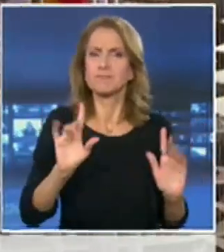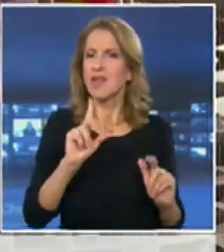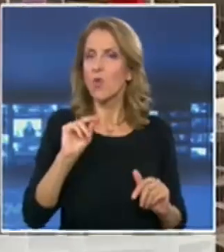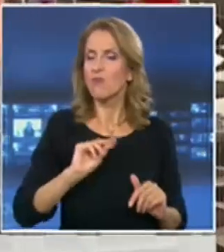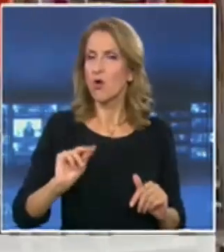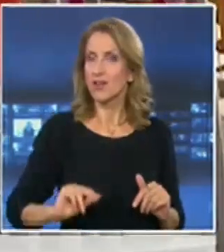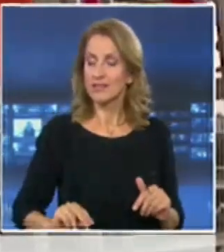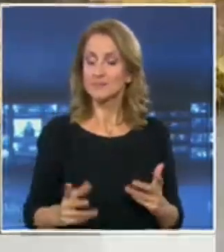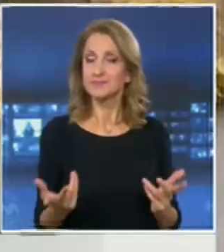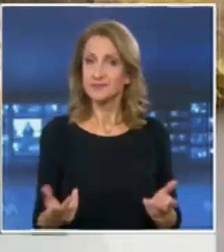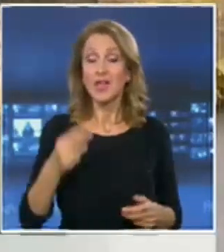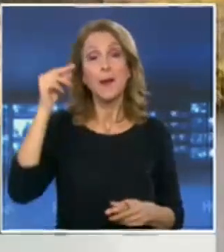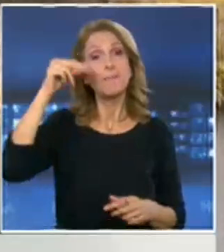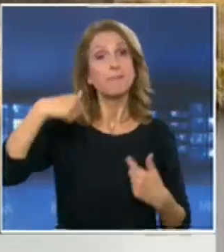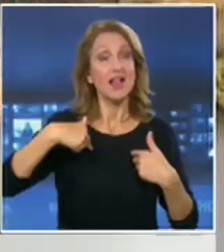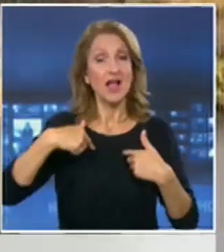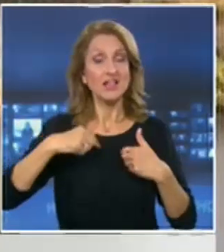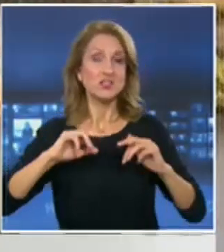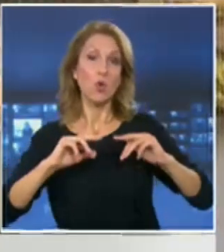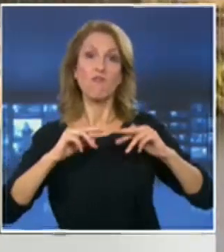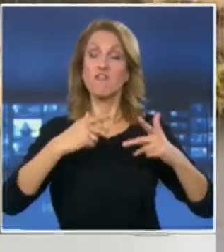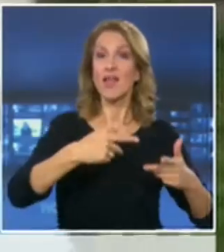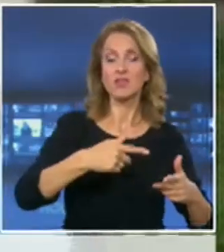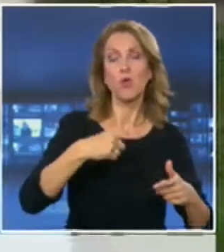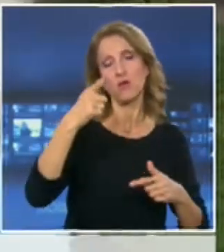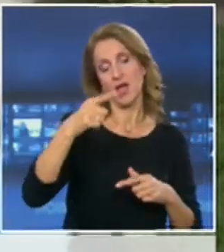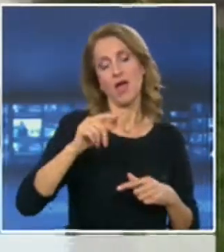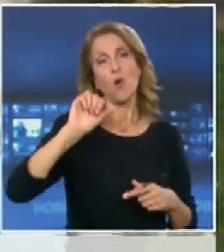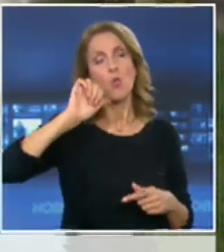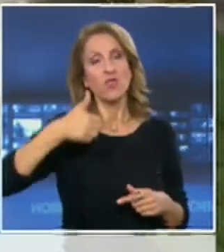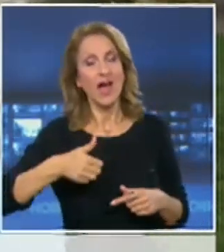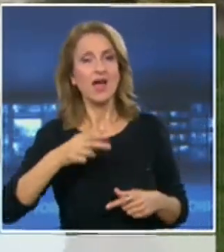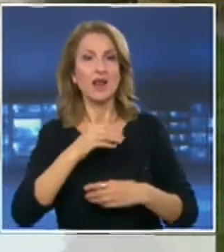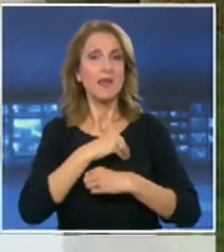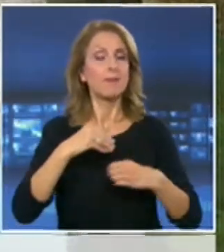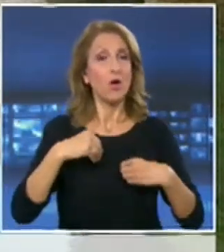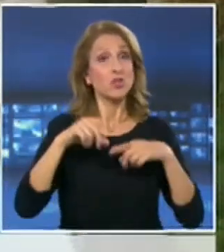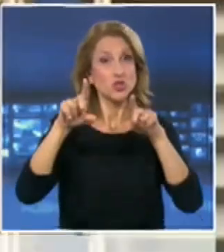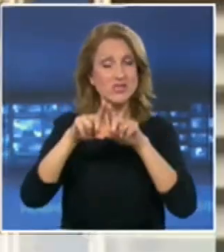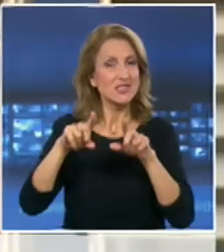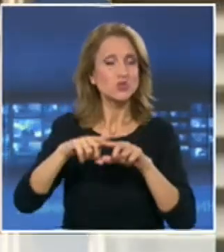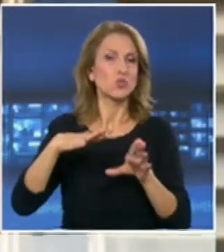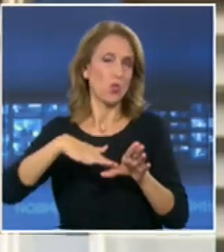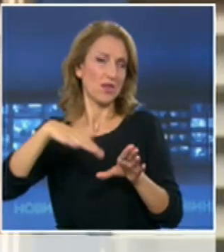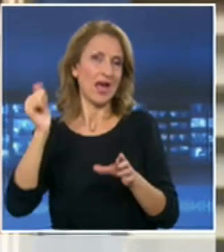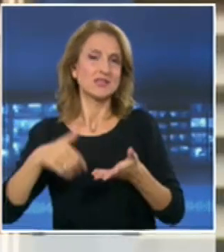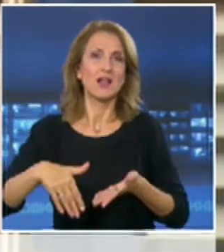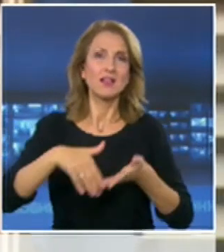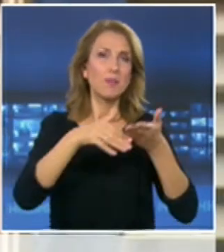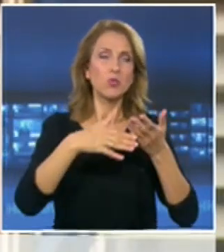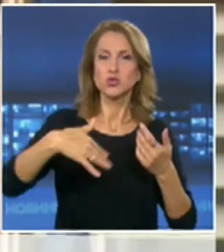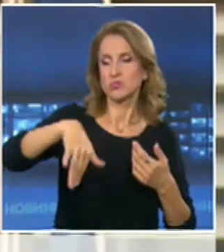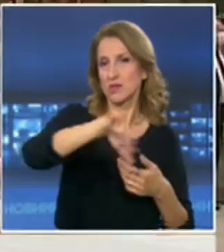Българското вето остана изолирано в Европа заради отказа на Унгария и Полша да подкрепят бюджета на Европейския съюз, на мнение Весела Чернева